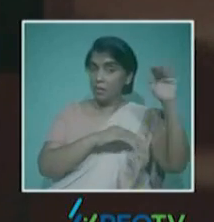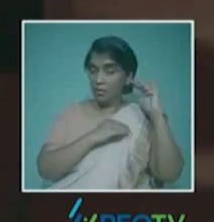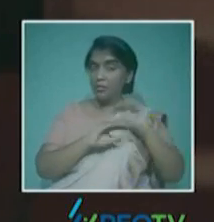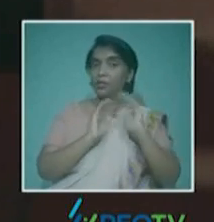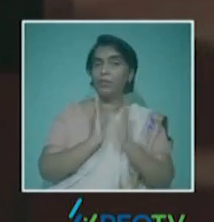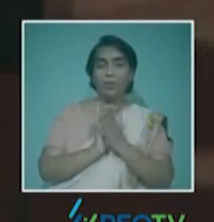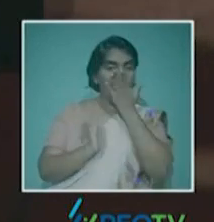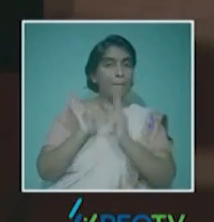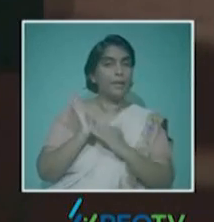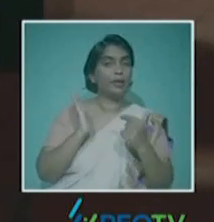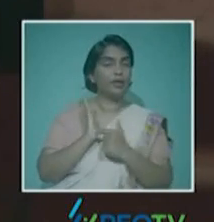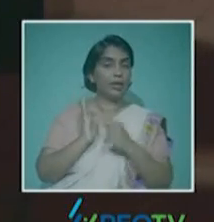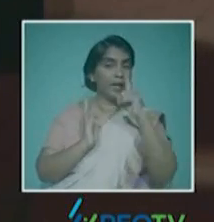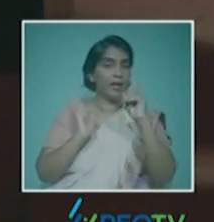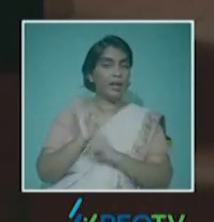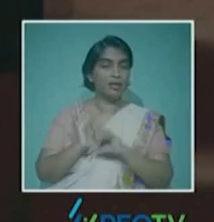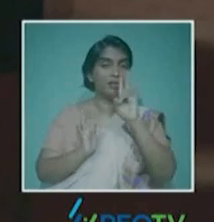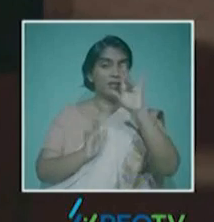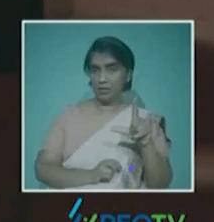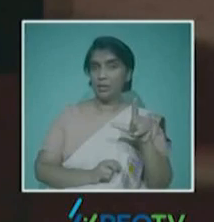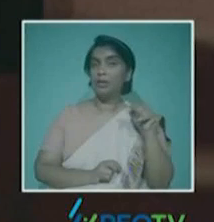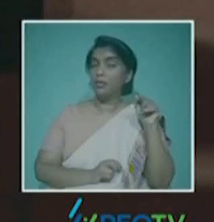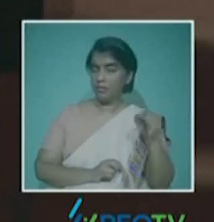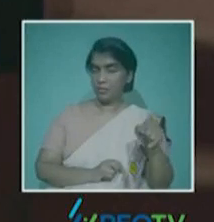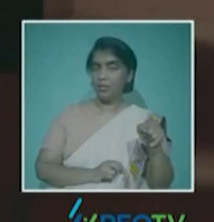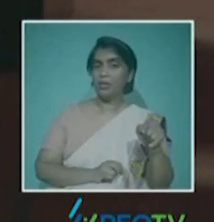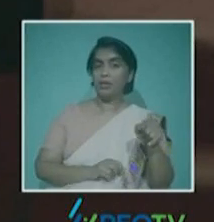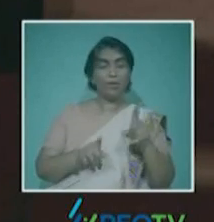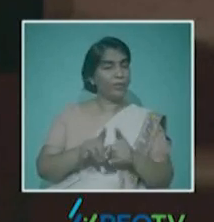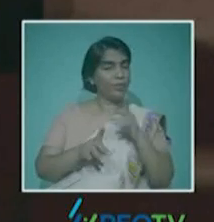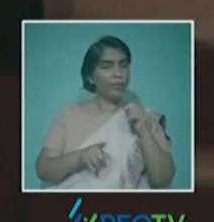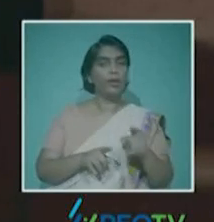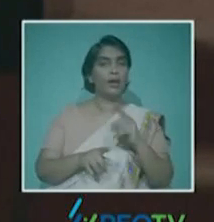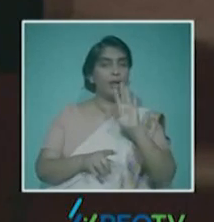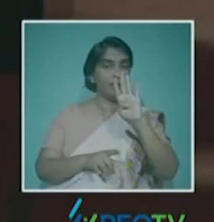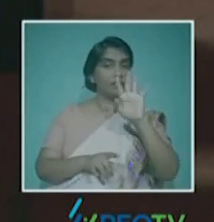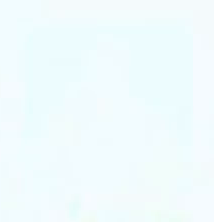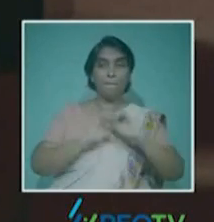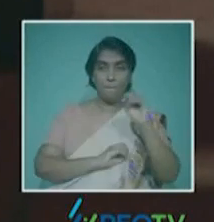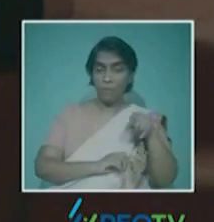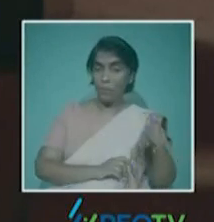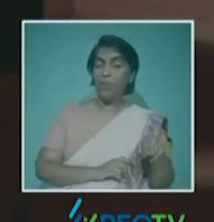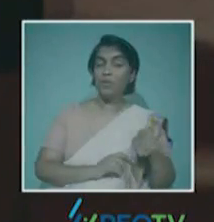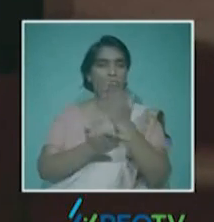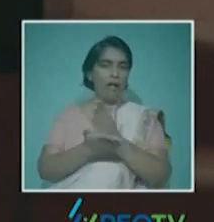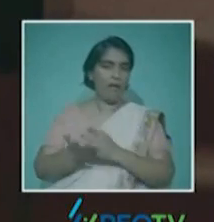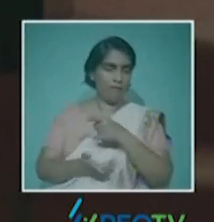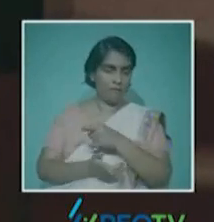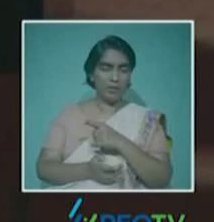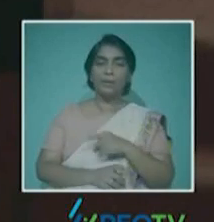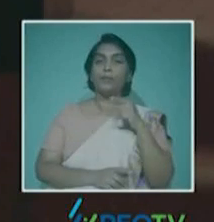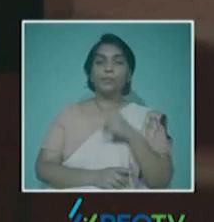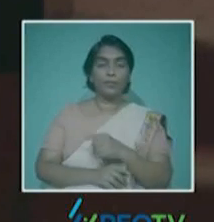ප්‍රමාණය සීනි මෙට්‍රික් ටොන් 125207ක්. මේ සිද්ධියට අදාළ ප්‍රමාණය 45%ක ආයතනය තමයි ආනයනය කළ තියෙන්නේ. ඒ